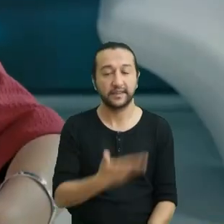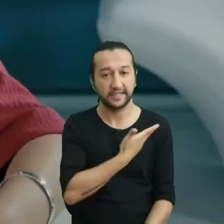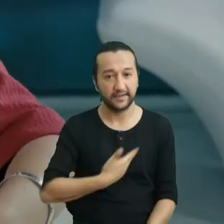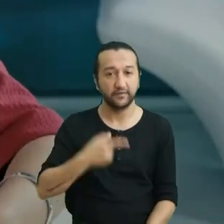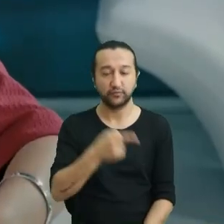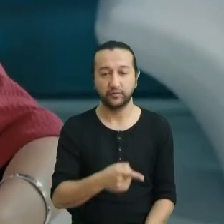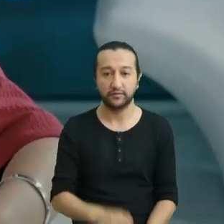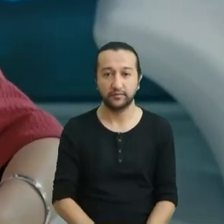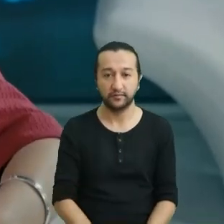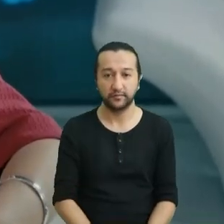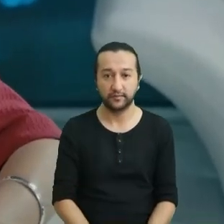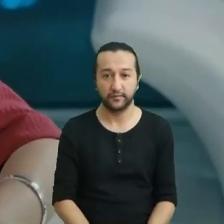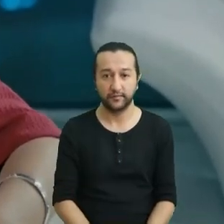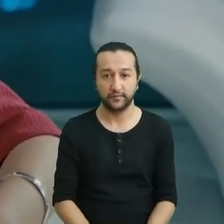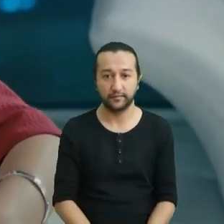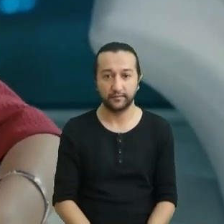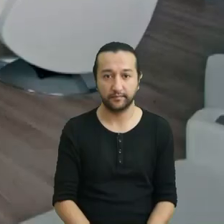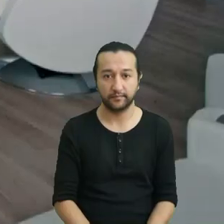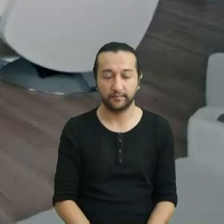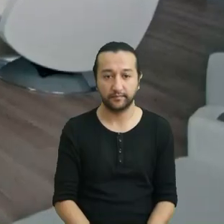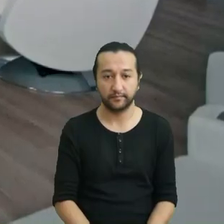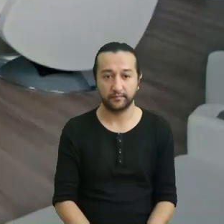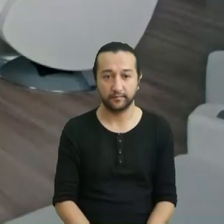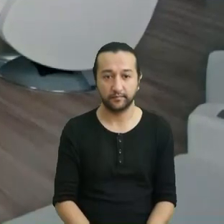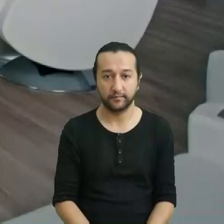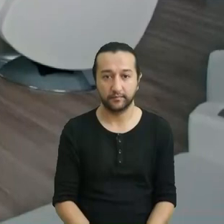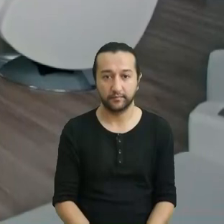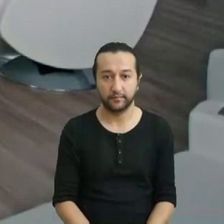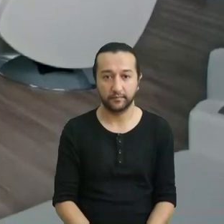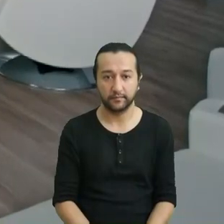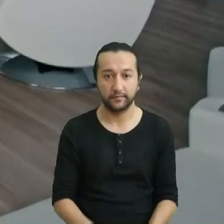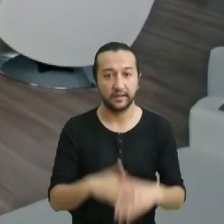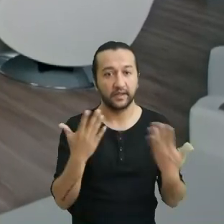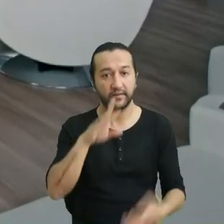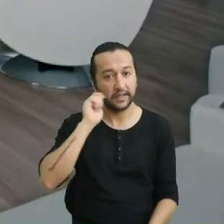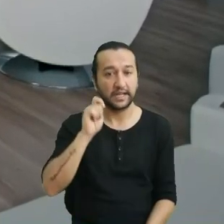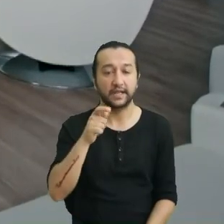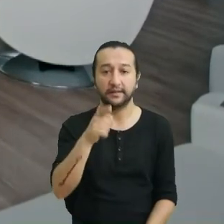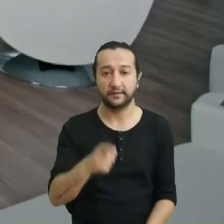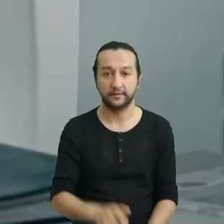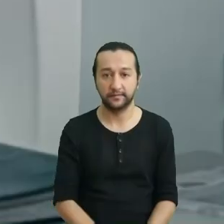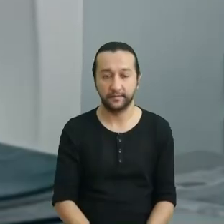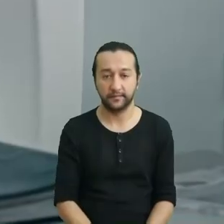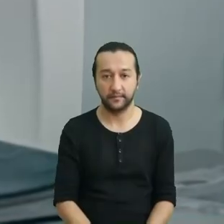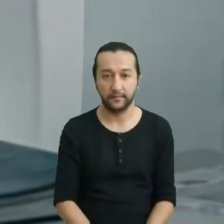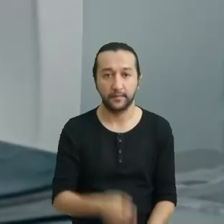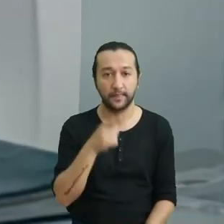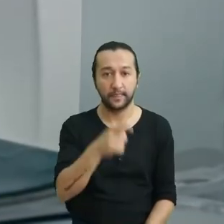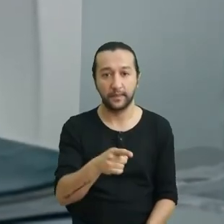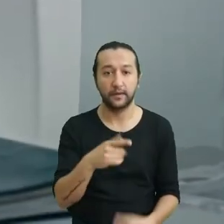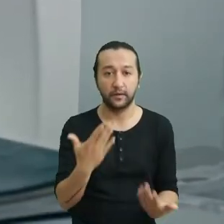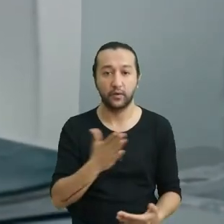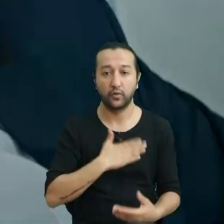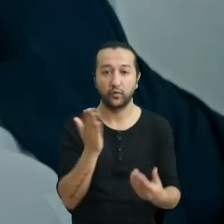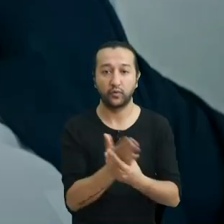Sevdim bunu. Genci Yağız'a, Zeki'yi Esin'e söyledi. Evet delikanlı. O önündeki